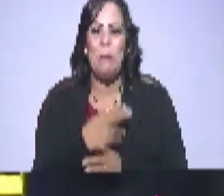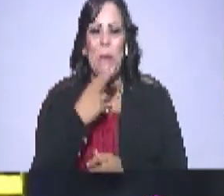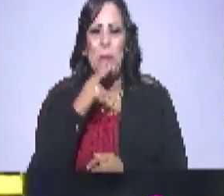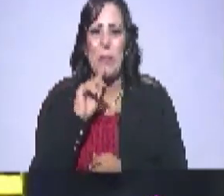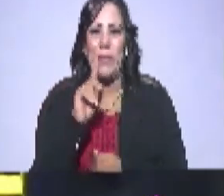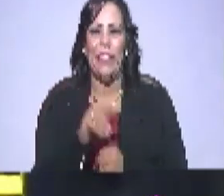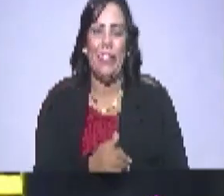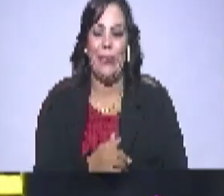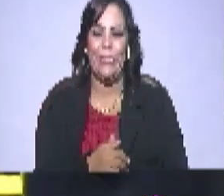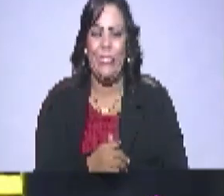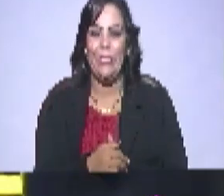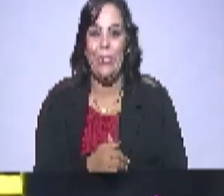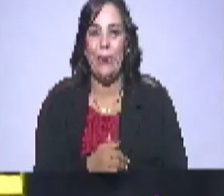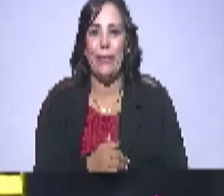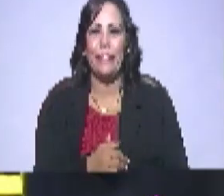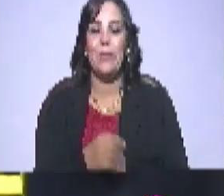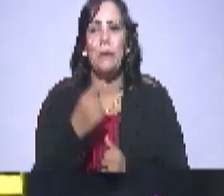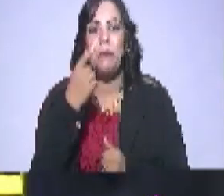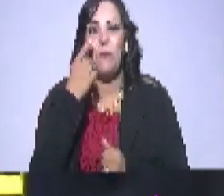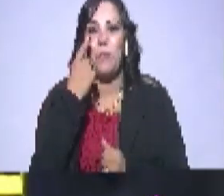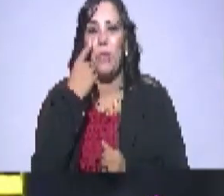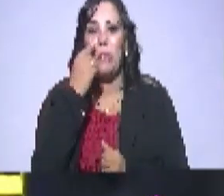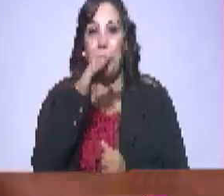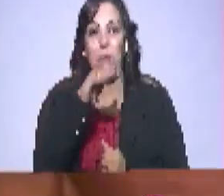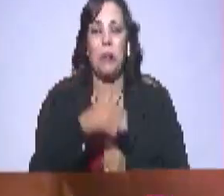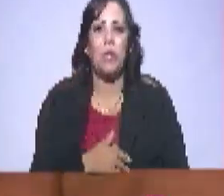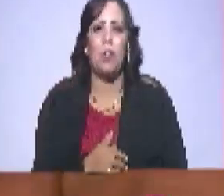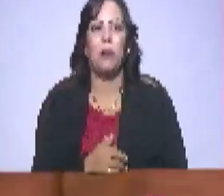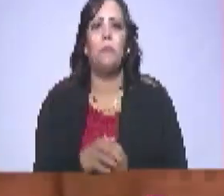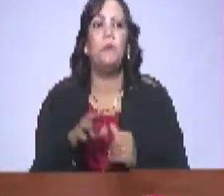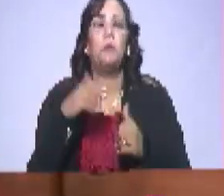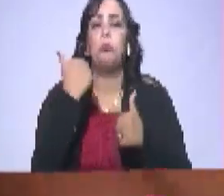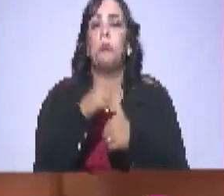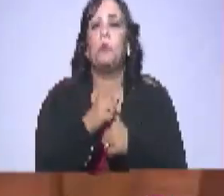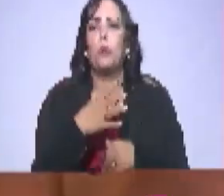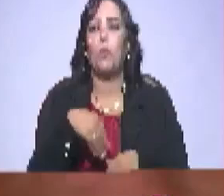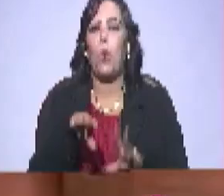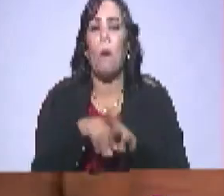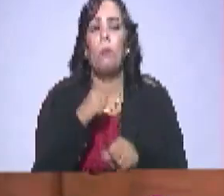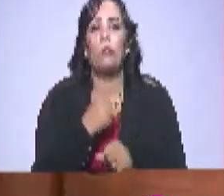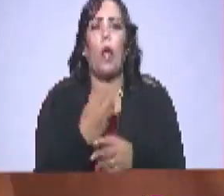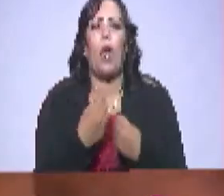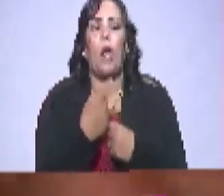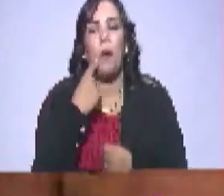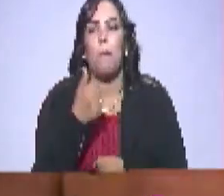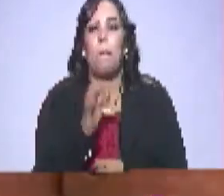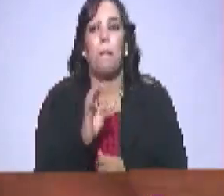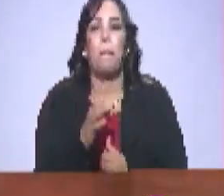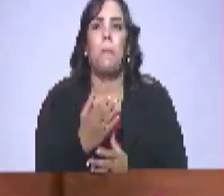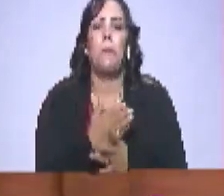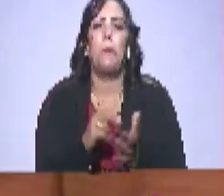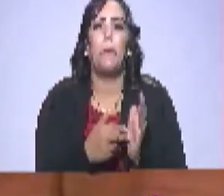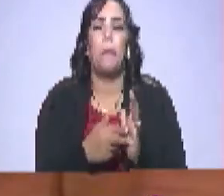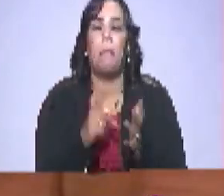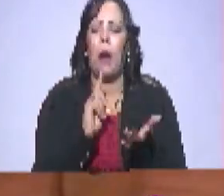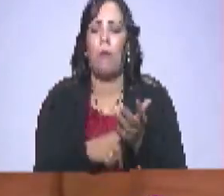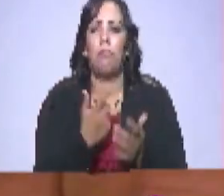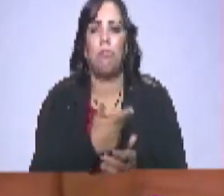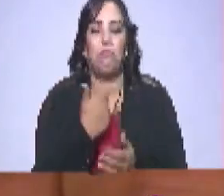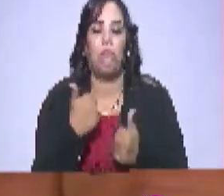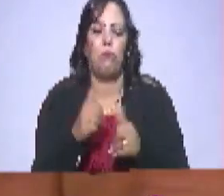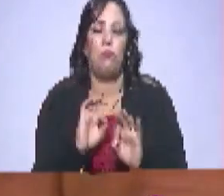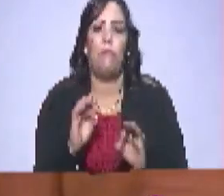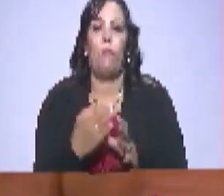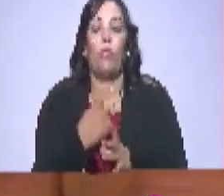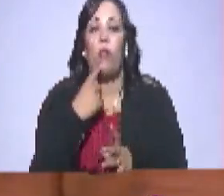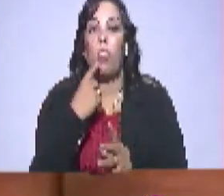ونص بالظبط. لقيتهم موجودين عندي. بنلم البواقي بقى النهارده كده ونشتغل بيها حاجه حلوه خالص، هنعمل بيها سفره عظمه خالص.